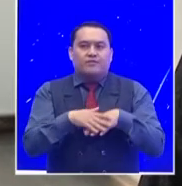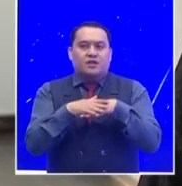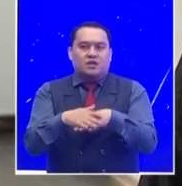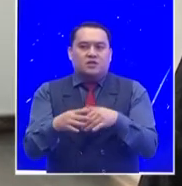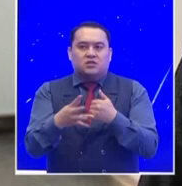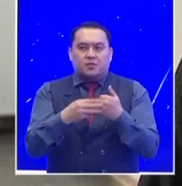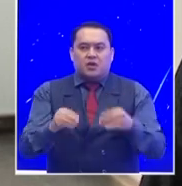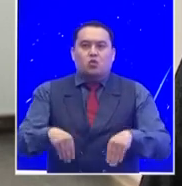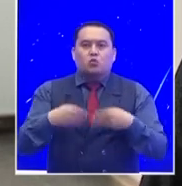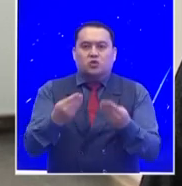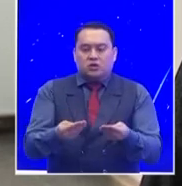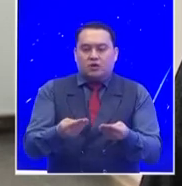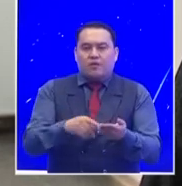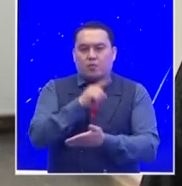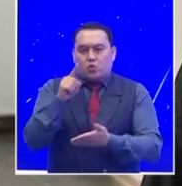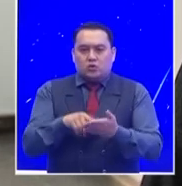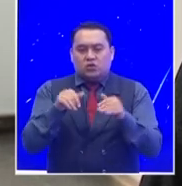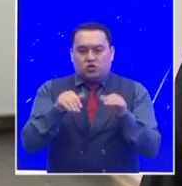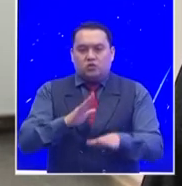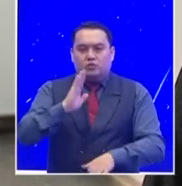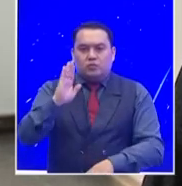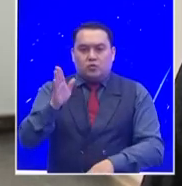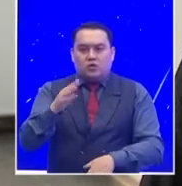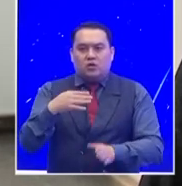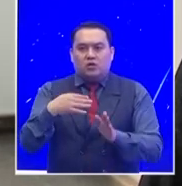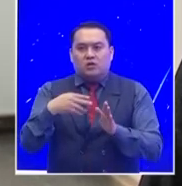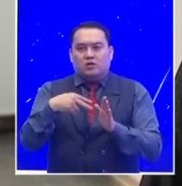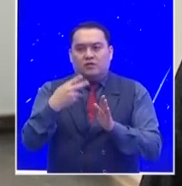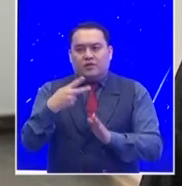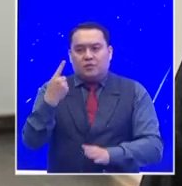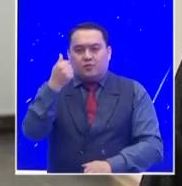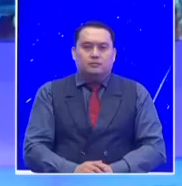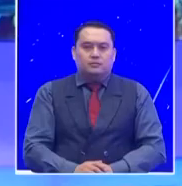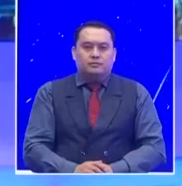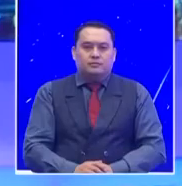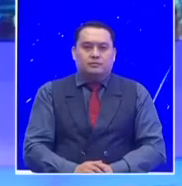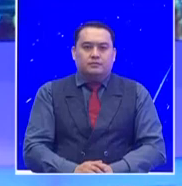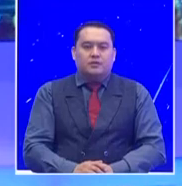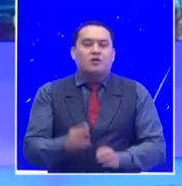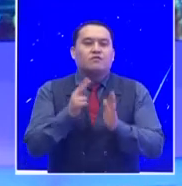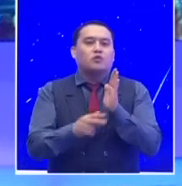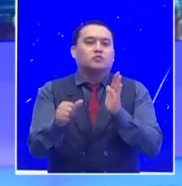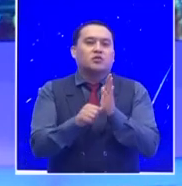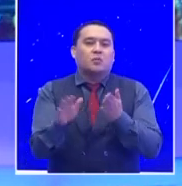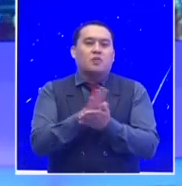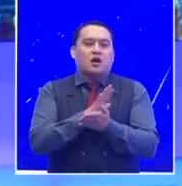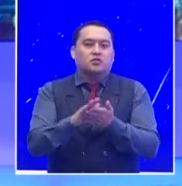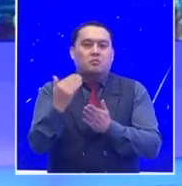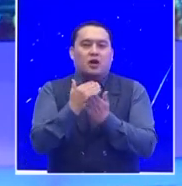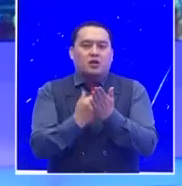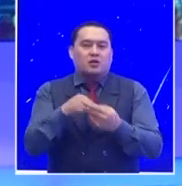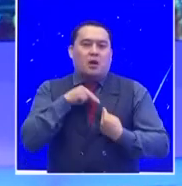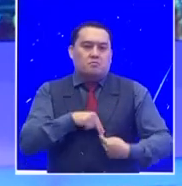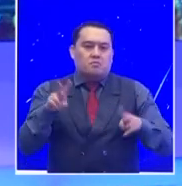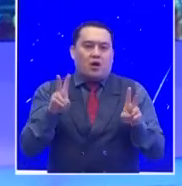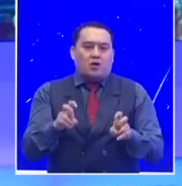земельные участки. Этот вопрос тоже решится в 2021 году. 86 грантов по программе «Инбек»